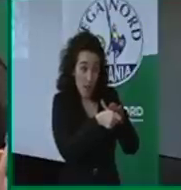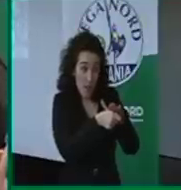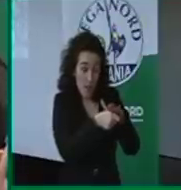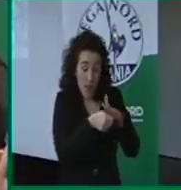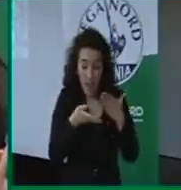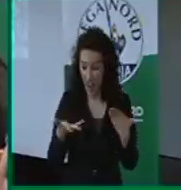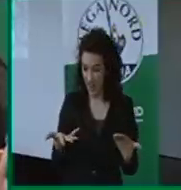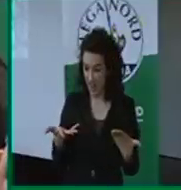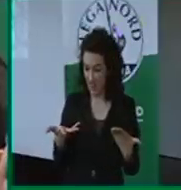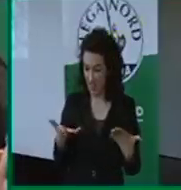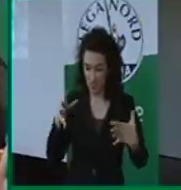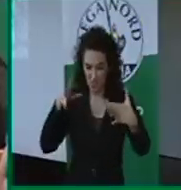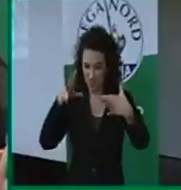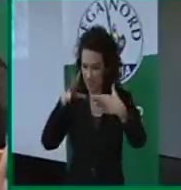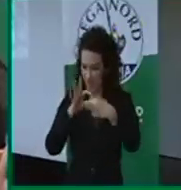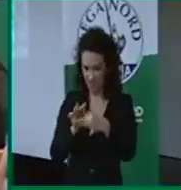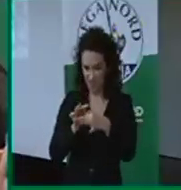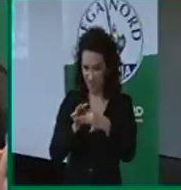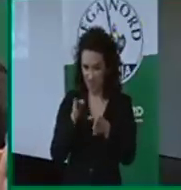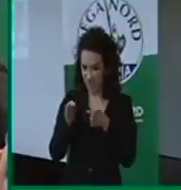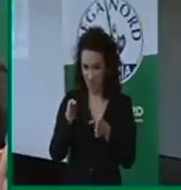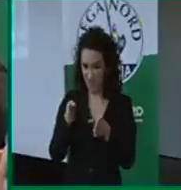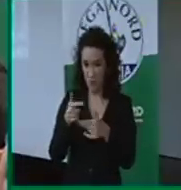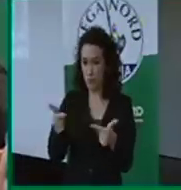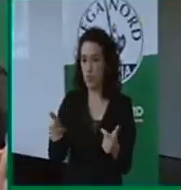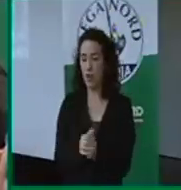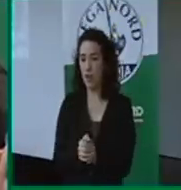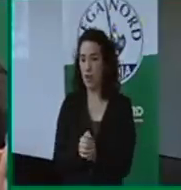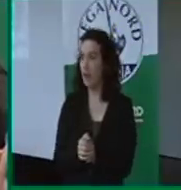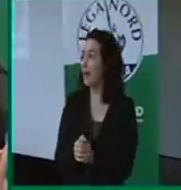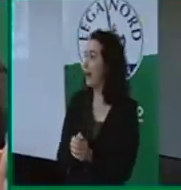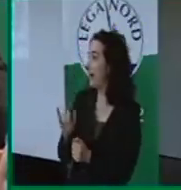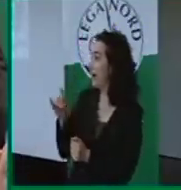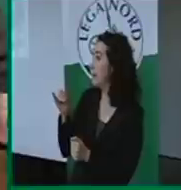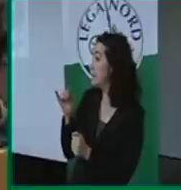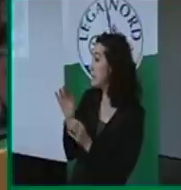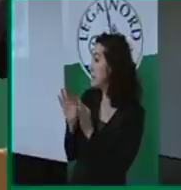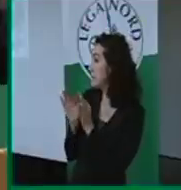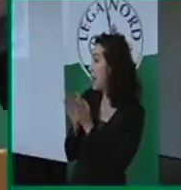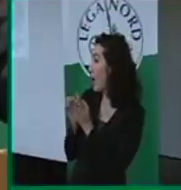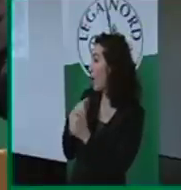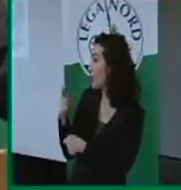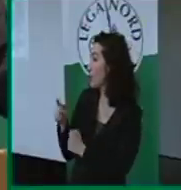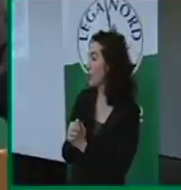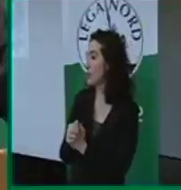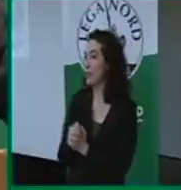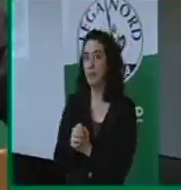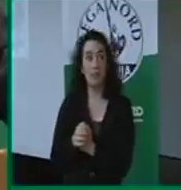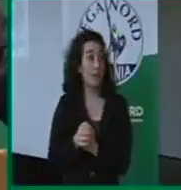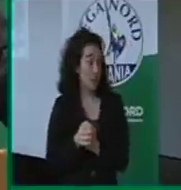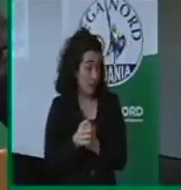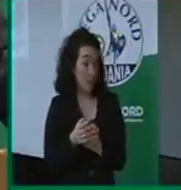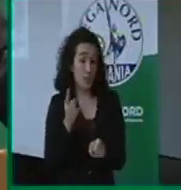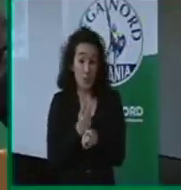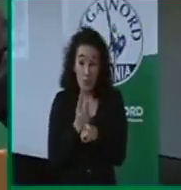succedendo adesso sì forse ha ragione Ah andiamo a cercare le